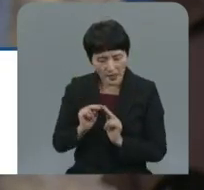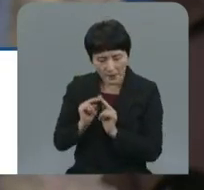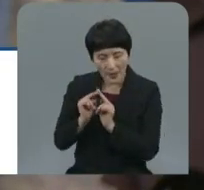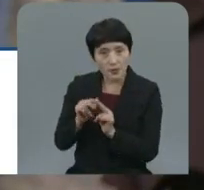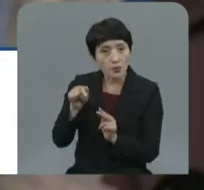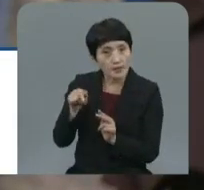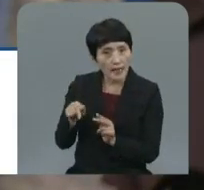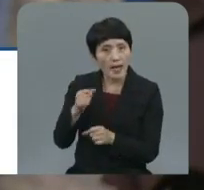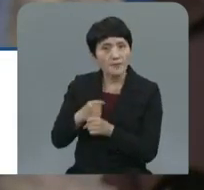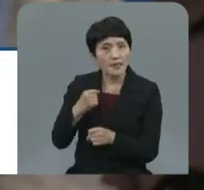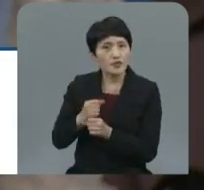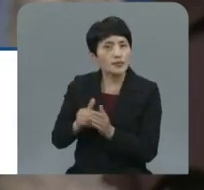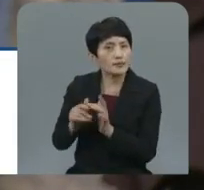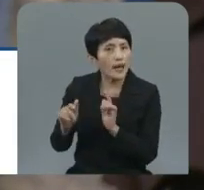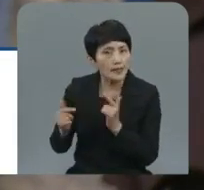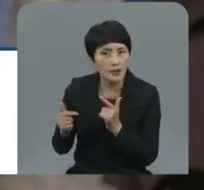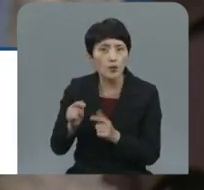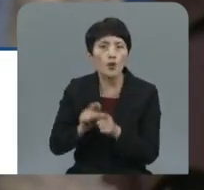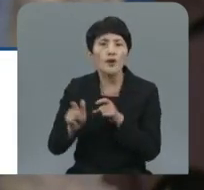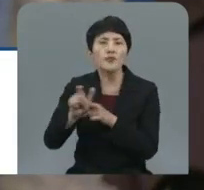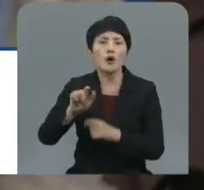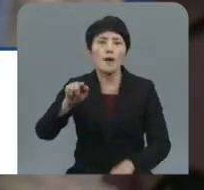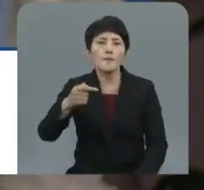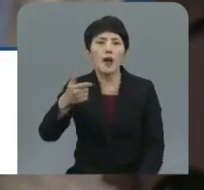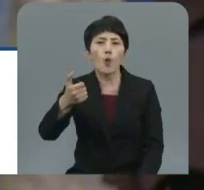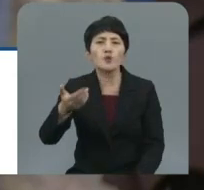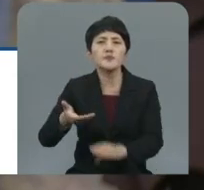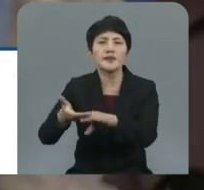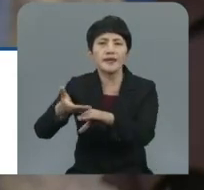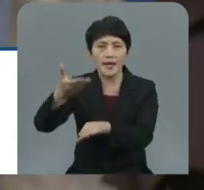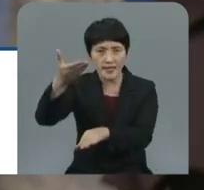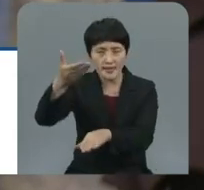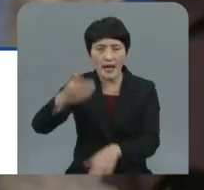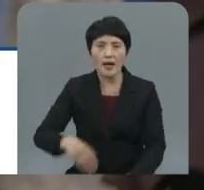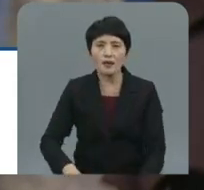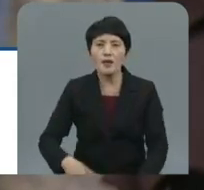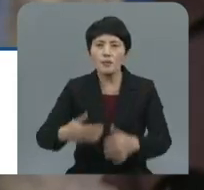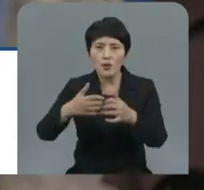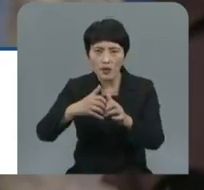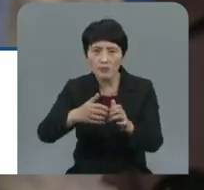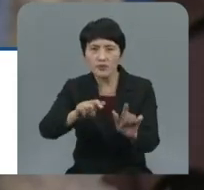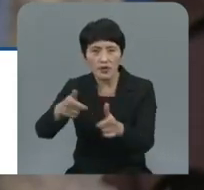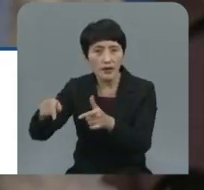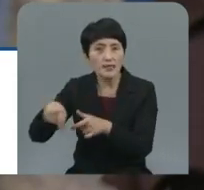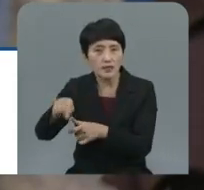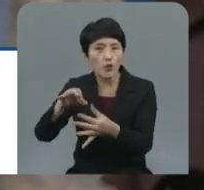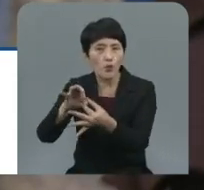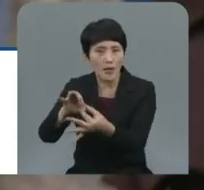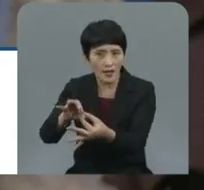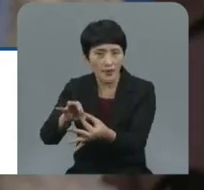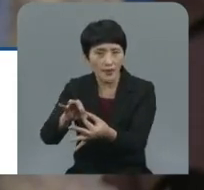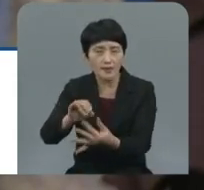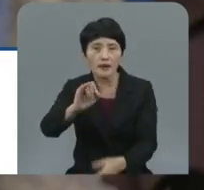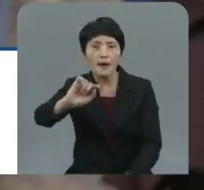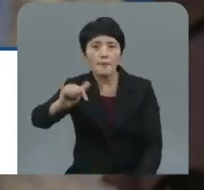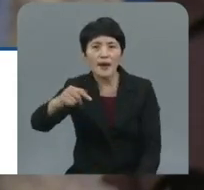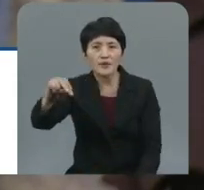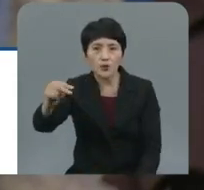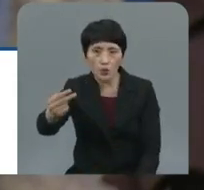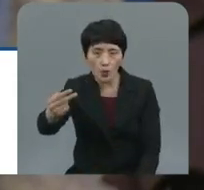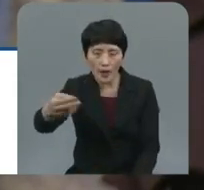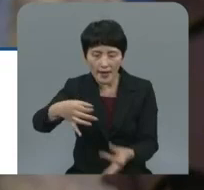230,65 tỷ đô la mỹ chính phủ sẽ xây dựng cụm công nghiệp sản xuất chip bán dẫn hệ thống công nghệ cao quy mô lớn nhất thế giới